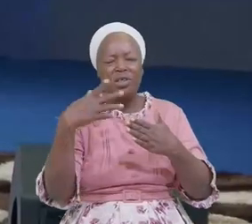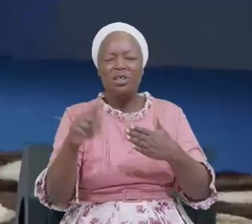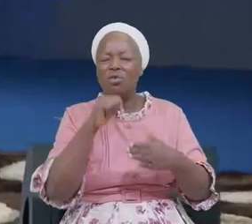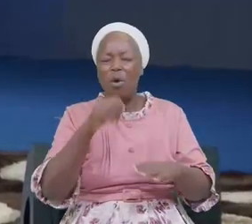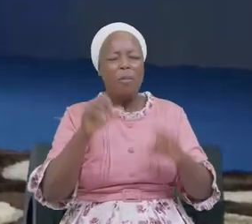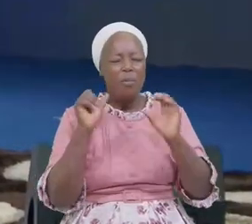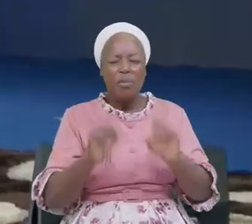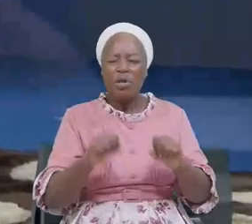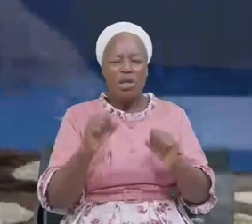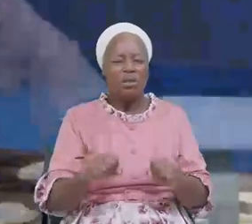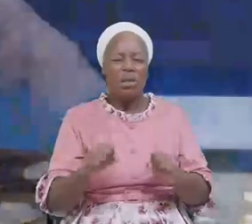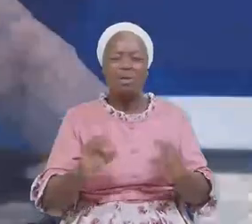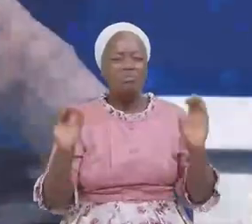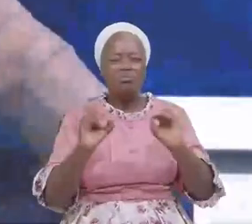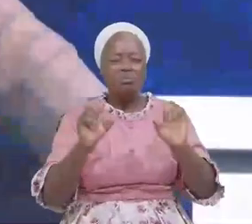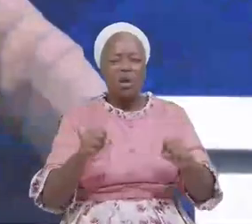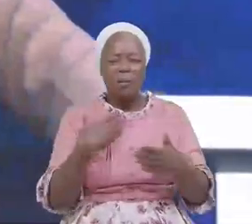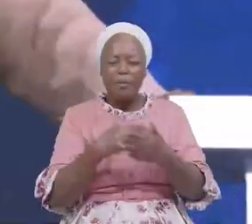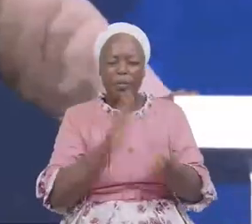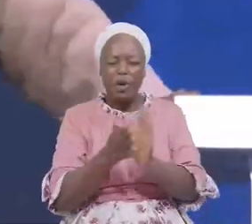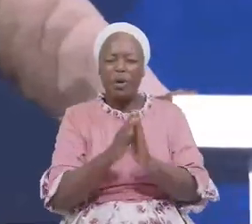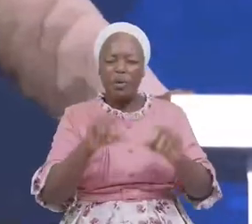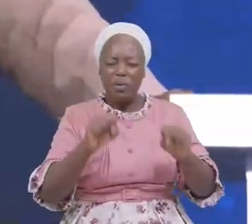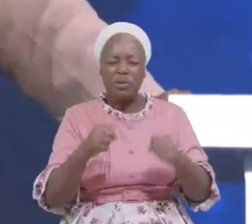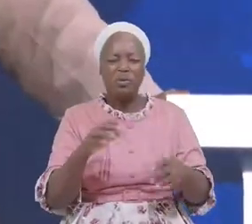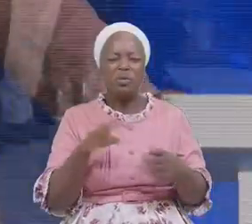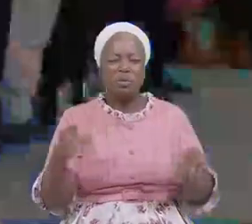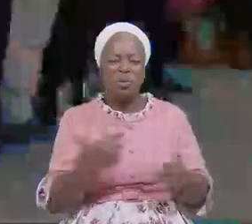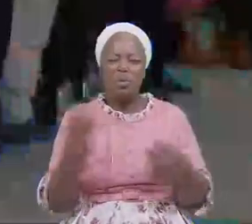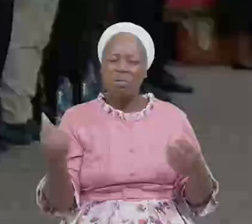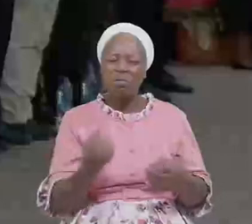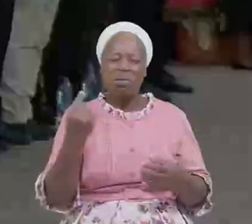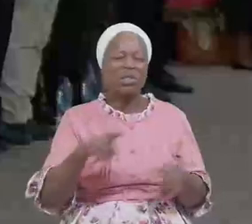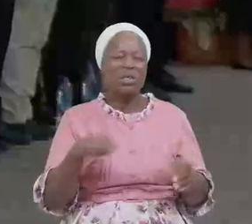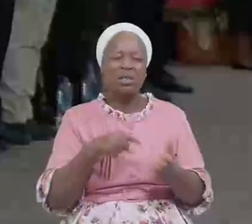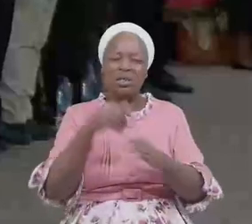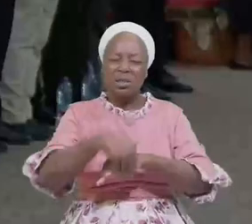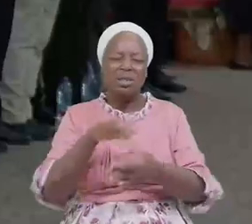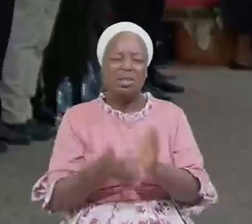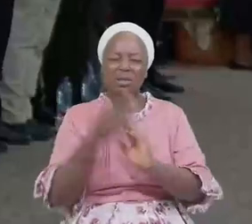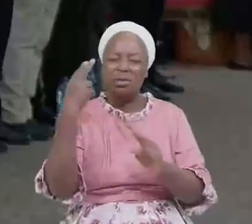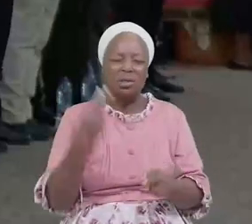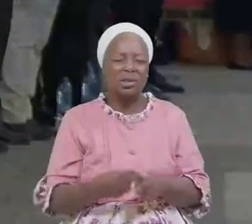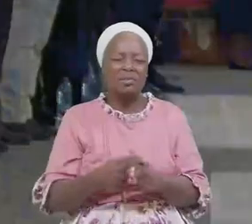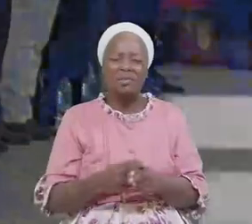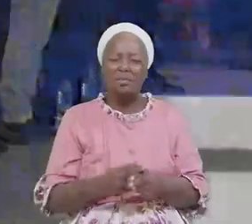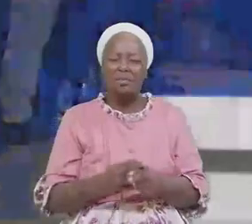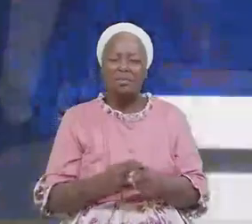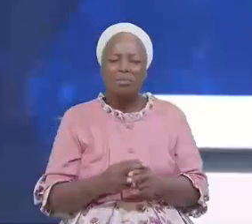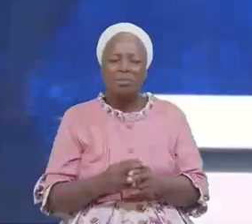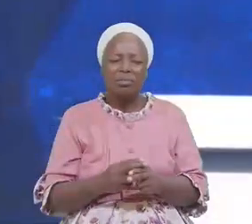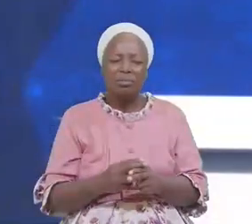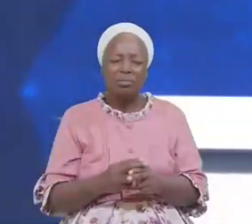Nous te remercions pour les impossibilités devenant possibles même ce soir au nom de Jésus.